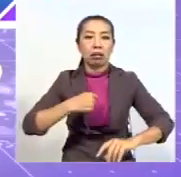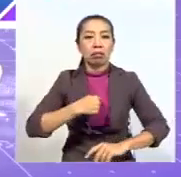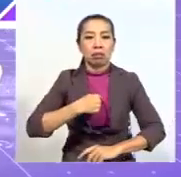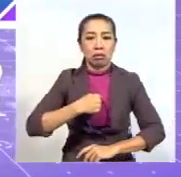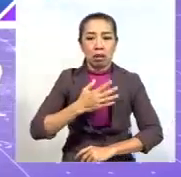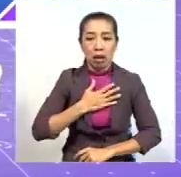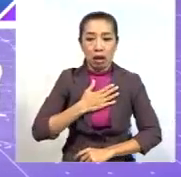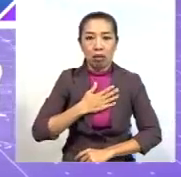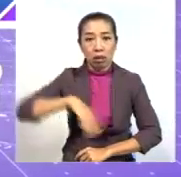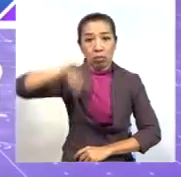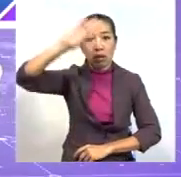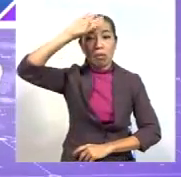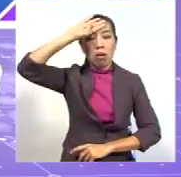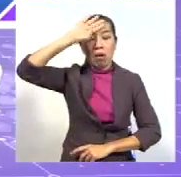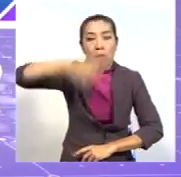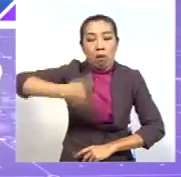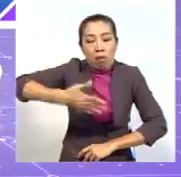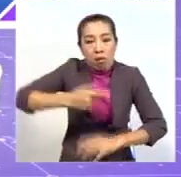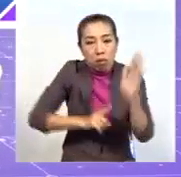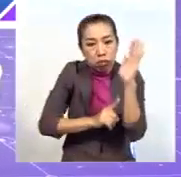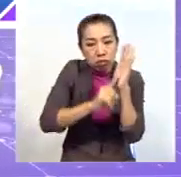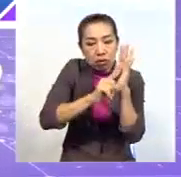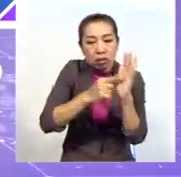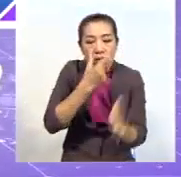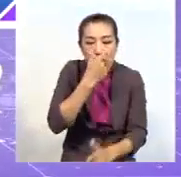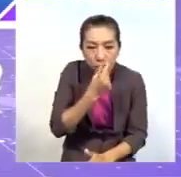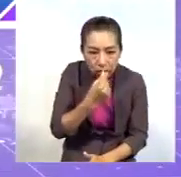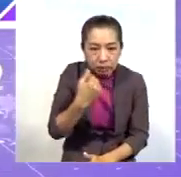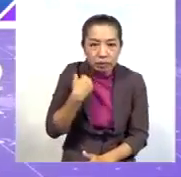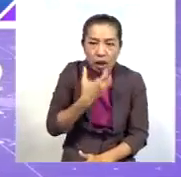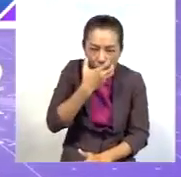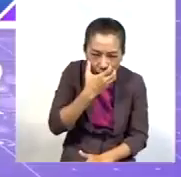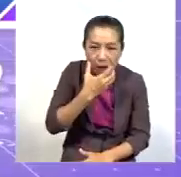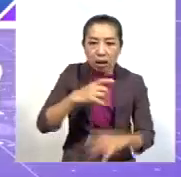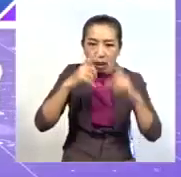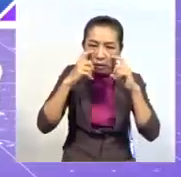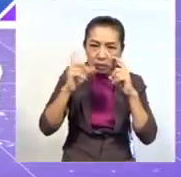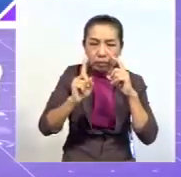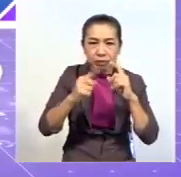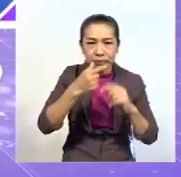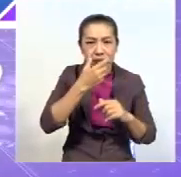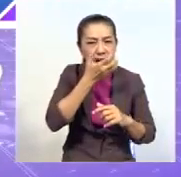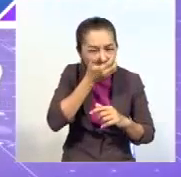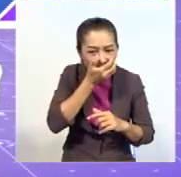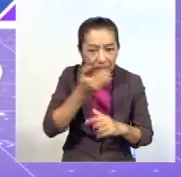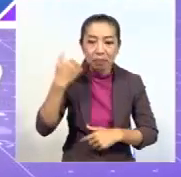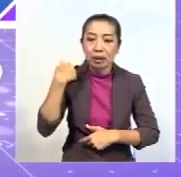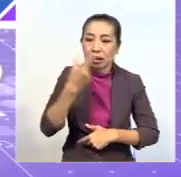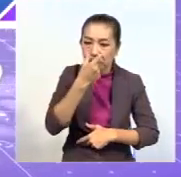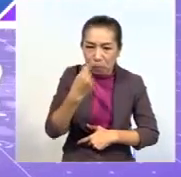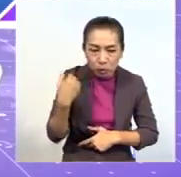ามีอาการไข้นะครับแล้วมีอาการลักษณะของตัวโรคระบบทางเดินหายใจคือไอมีน้ำมูกนะครับทางด้าน